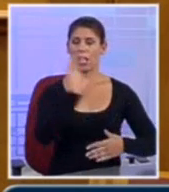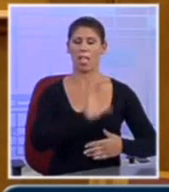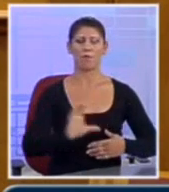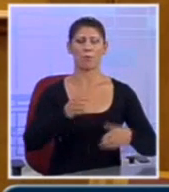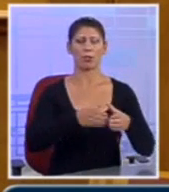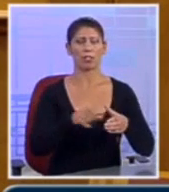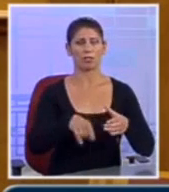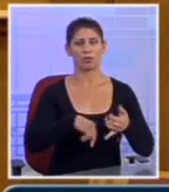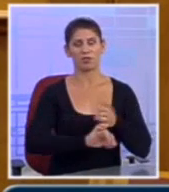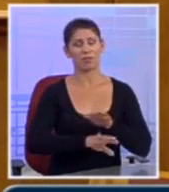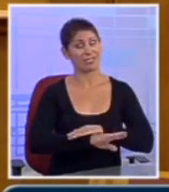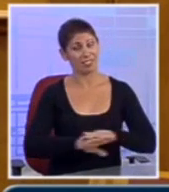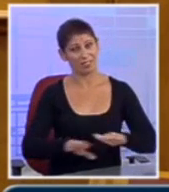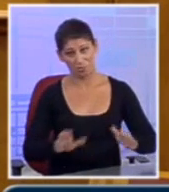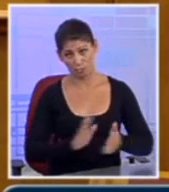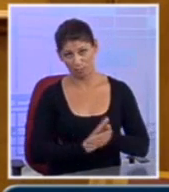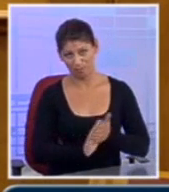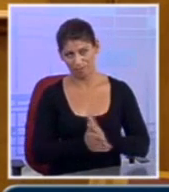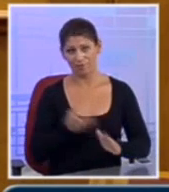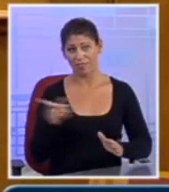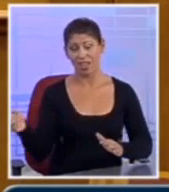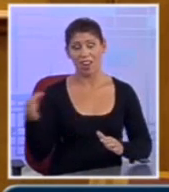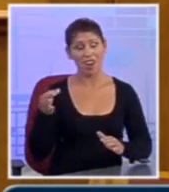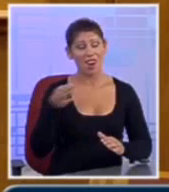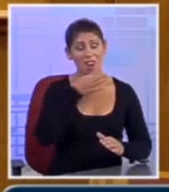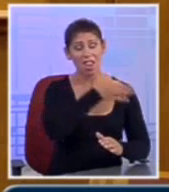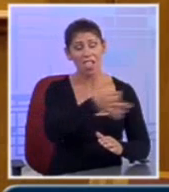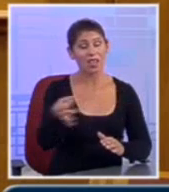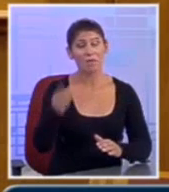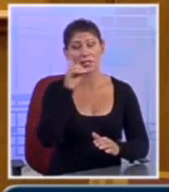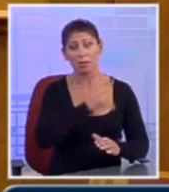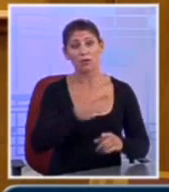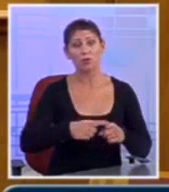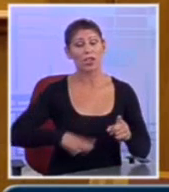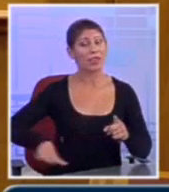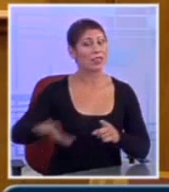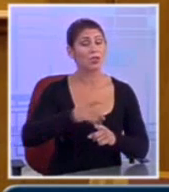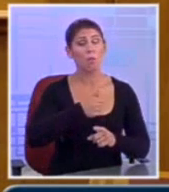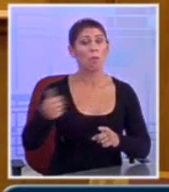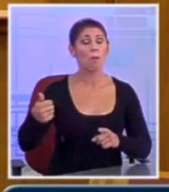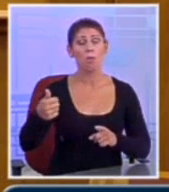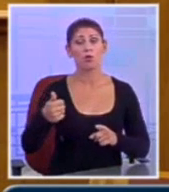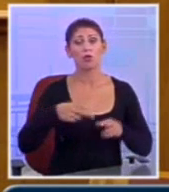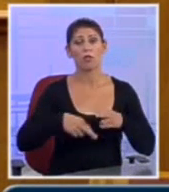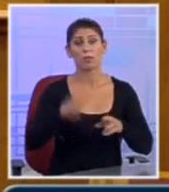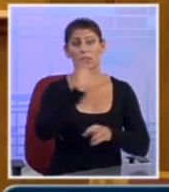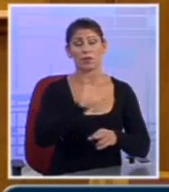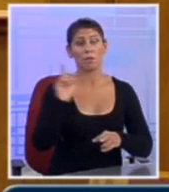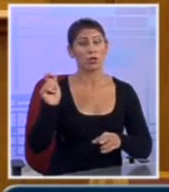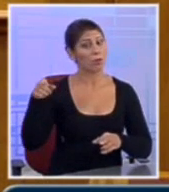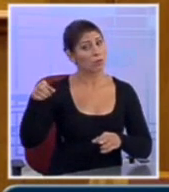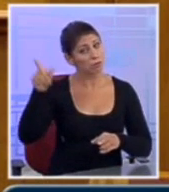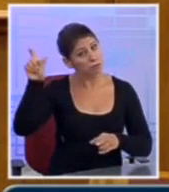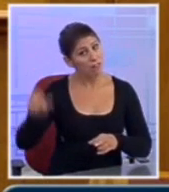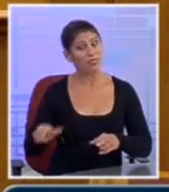Τελείωσε αυτό το στοίχημα. Λέγαν ψέματα στον ελληνικό λαό ότι ο μόνος δρόμος για την Ευρώπη είναι οι πολιτικές που αυτοί